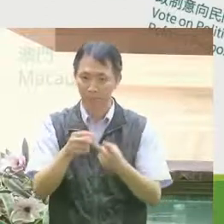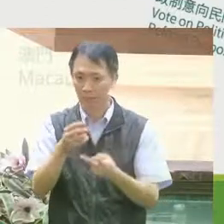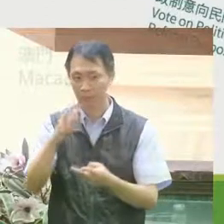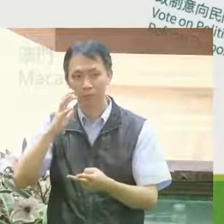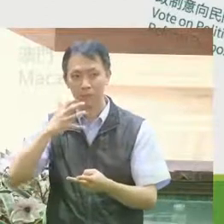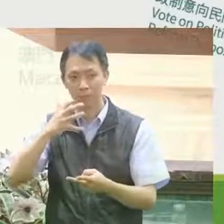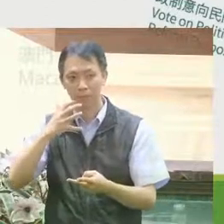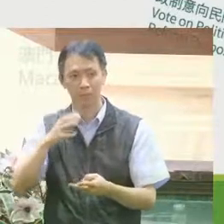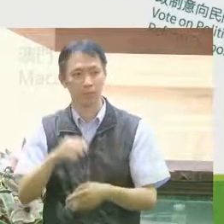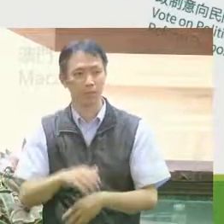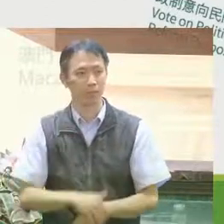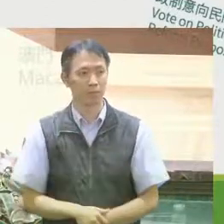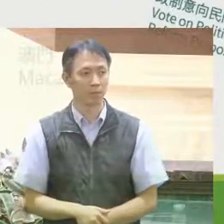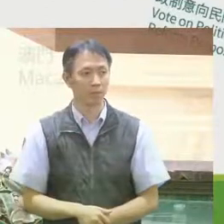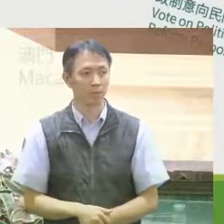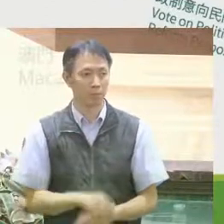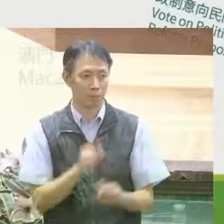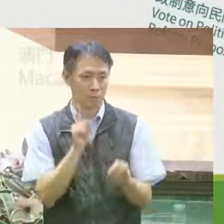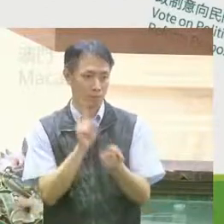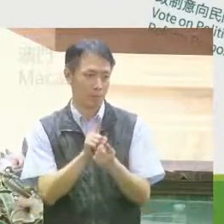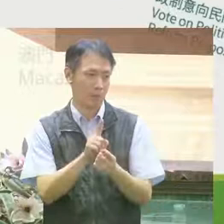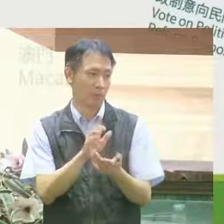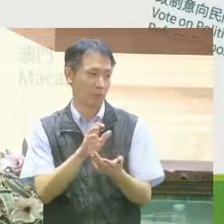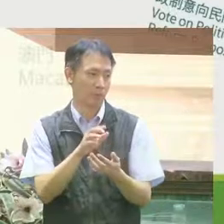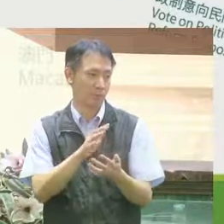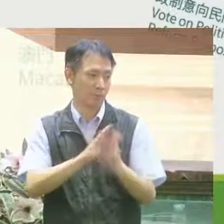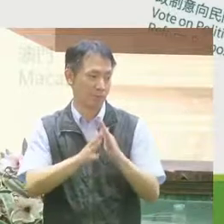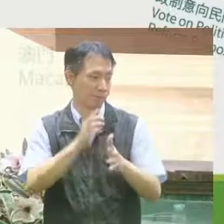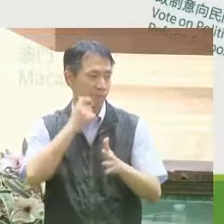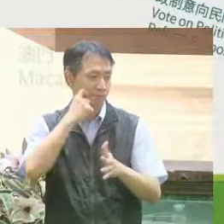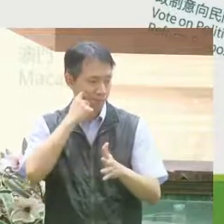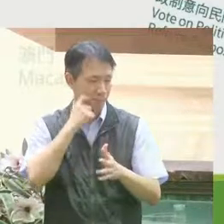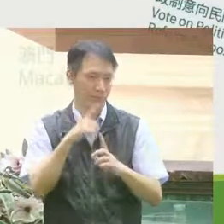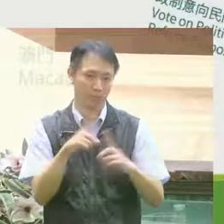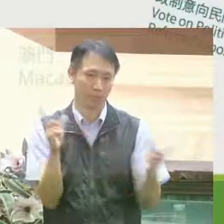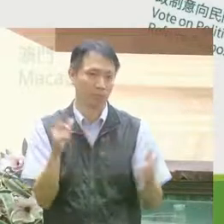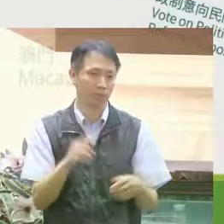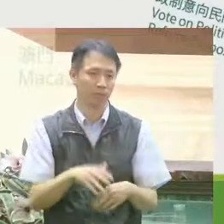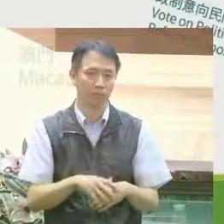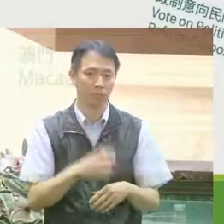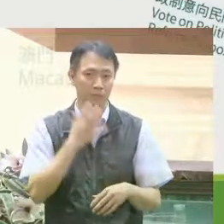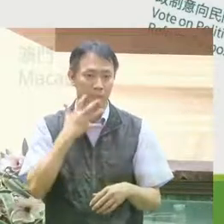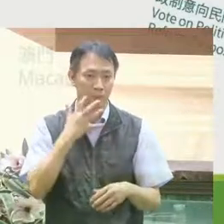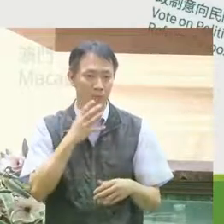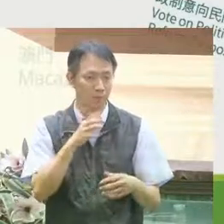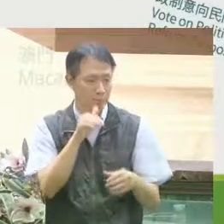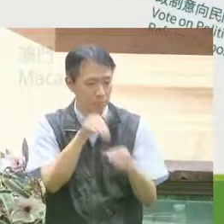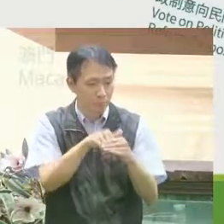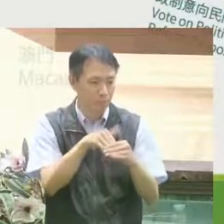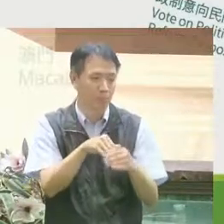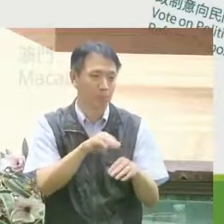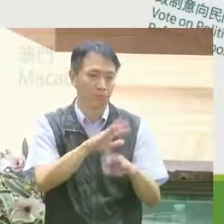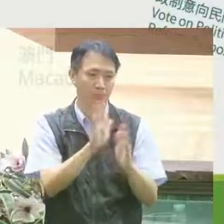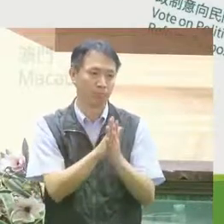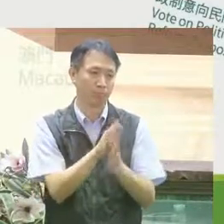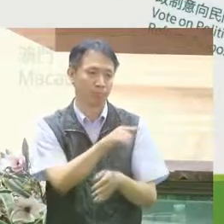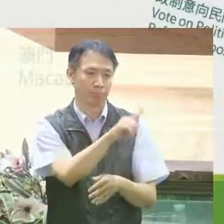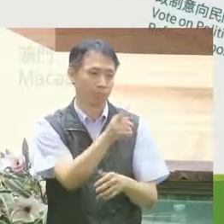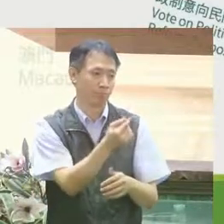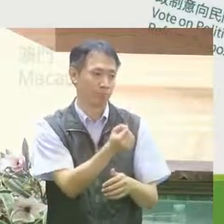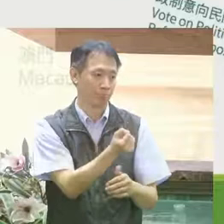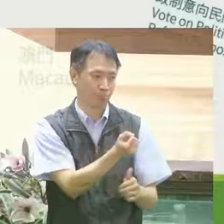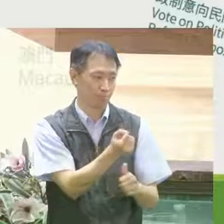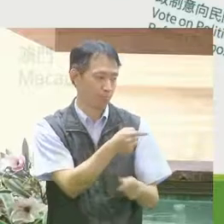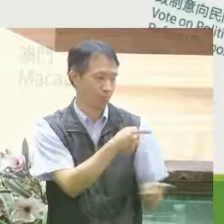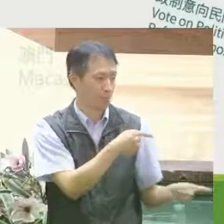动遇到越来越大的挑战。澳门一系列的民间投票都是被香港的民间投票活动